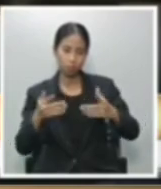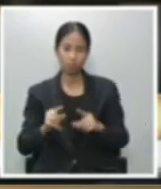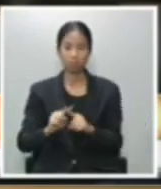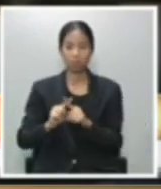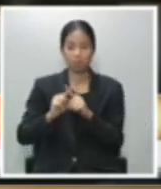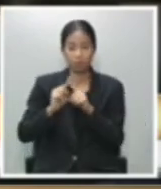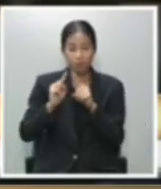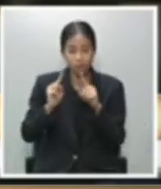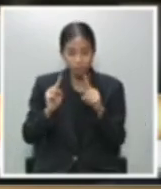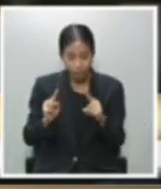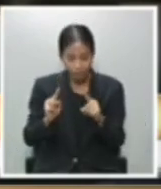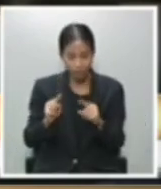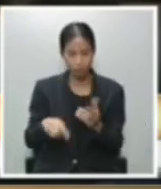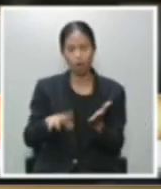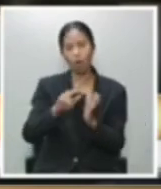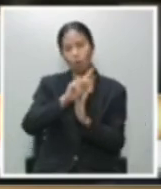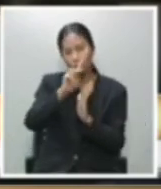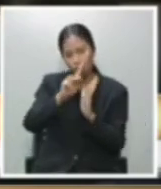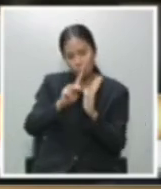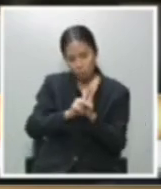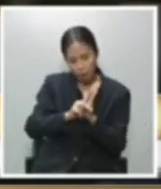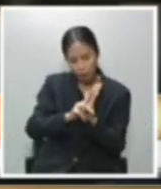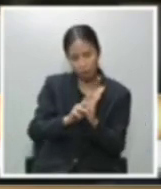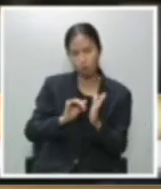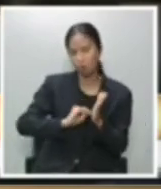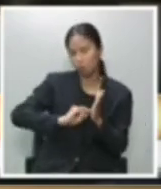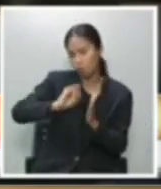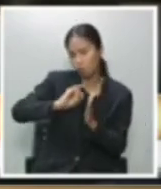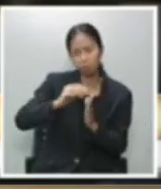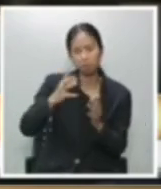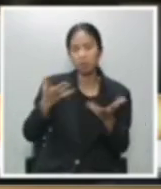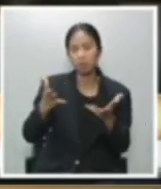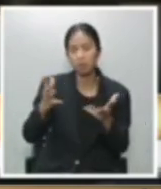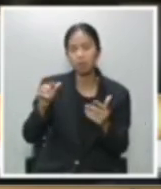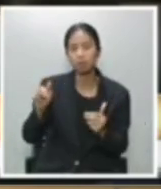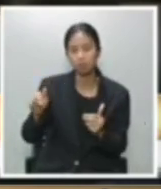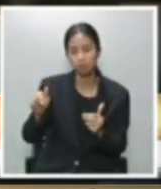ยวิธีการที่ถูกต้องตามกฎหมายและรัฐธรรมนูญสามารถล้มล้างรัฐธรรมนูญและกำหนดกฎหมายใหม่สร้างกฎ